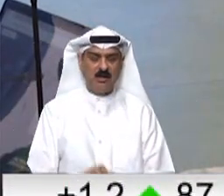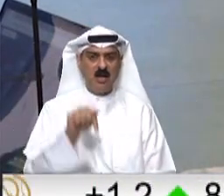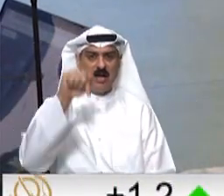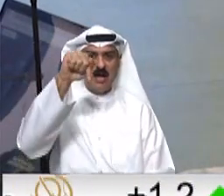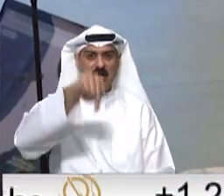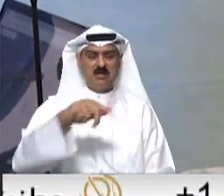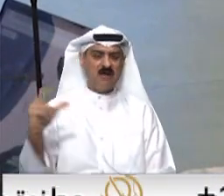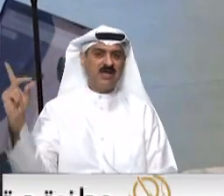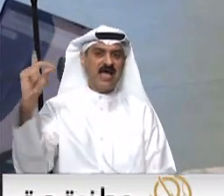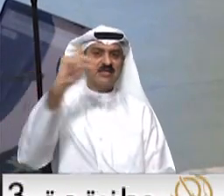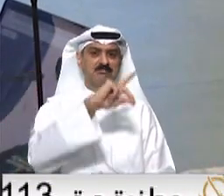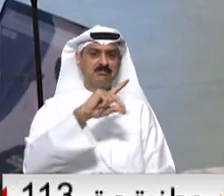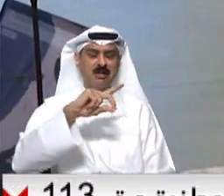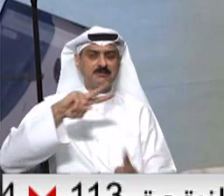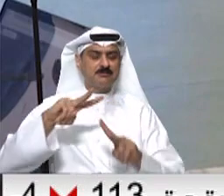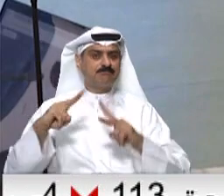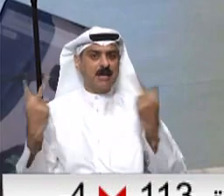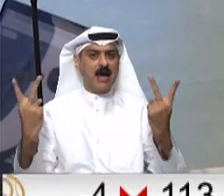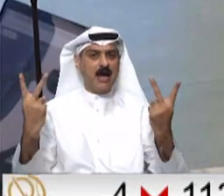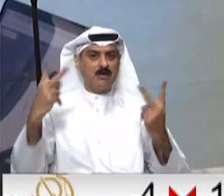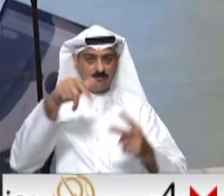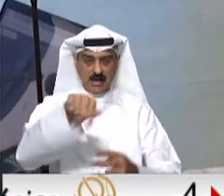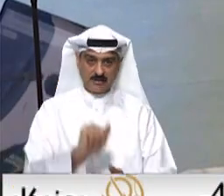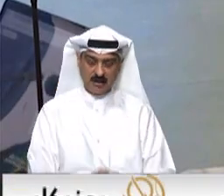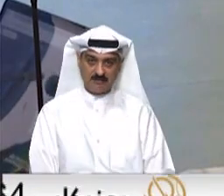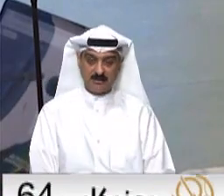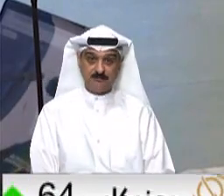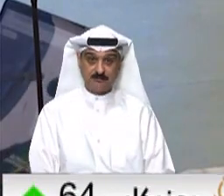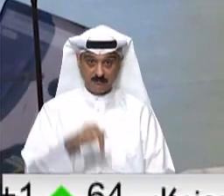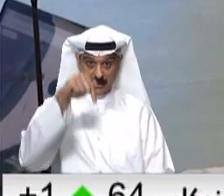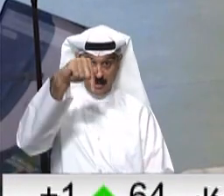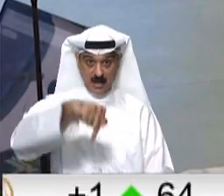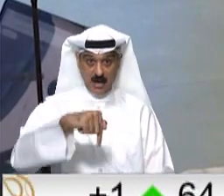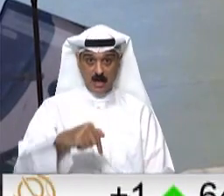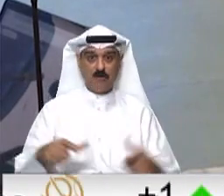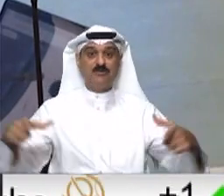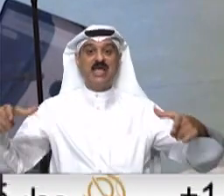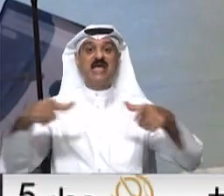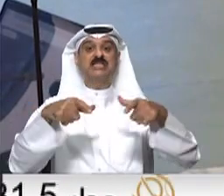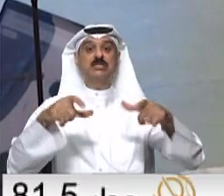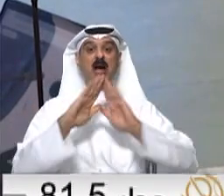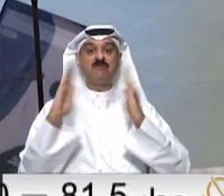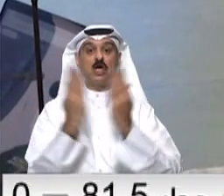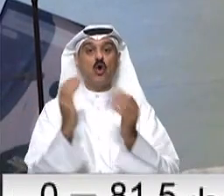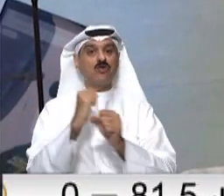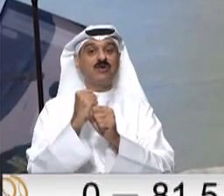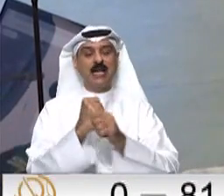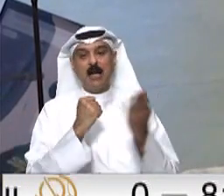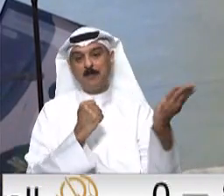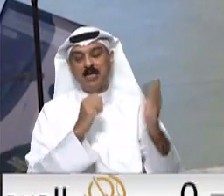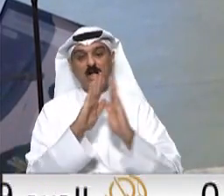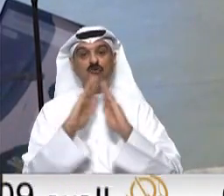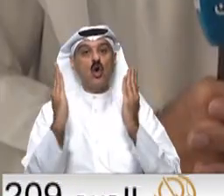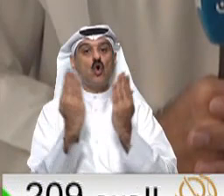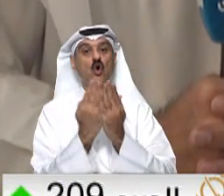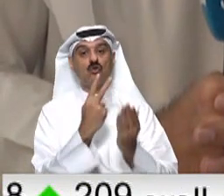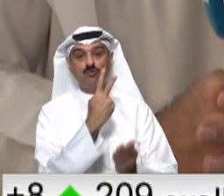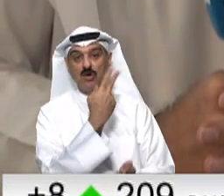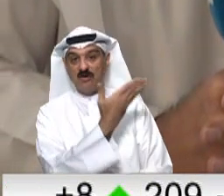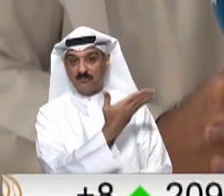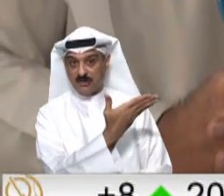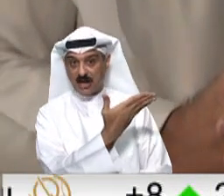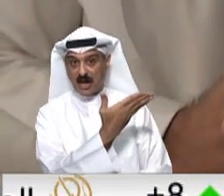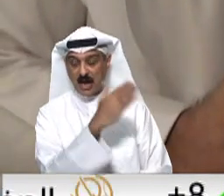في الطقس، في ظل يعني اجتماع مفتوح لغرفة يعني العمليات في وزارة الأشغال العامة